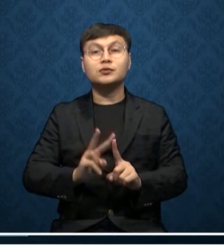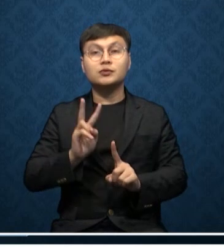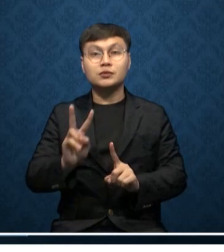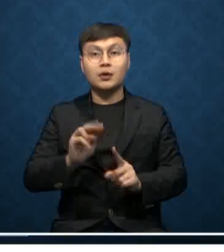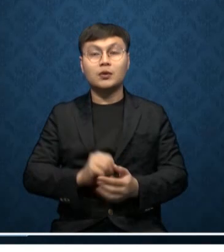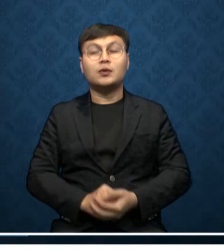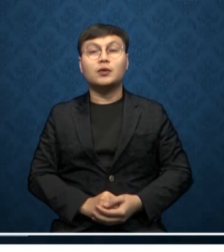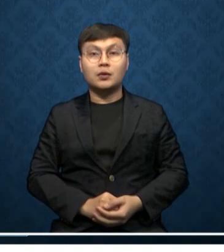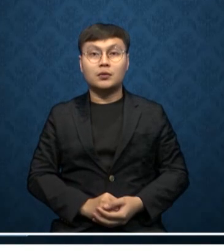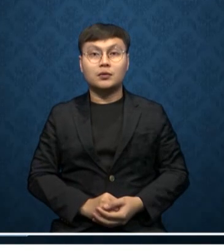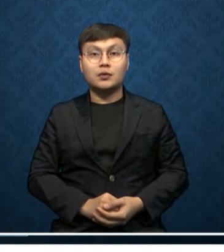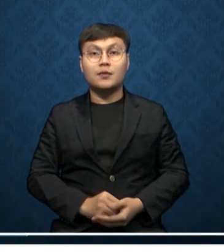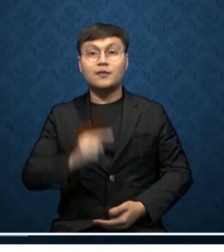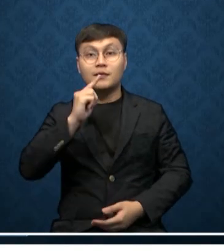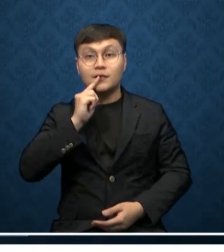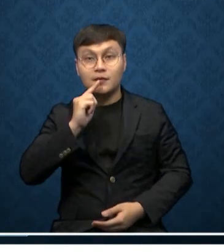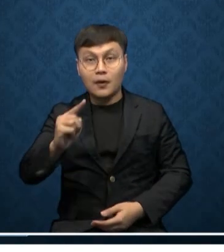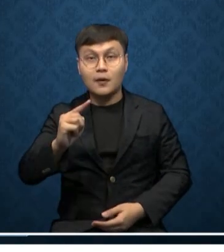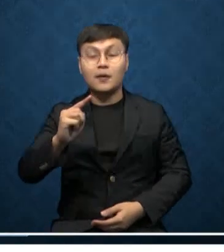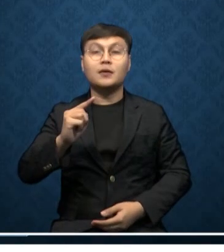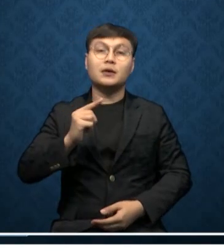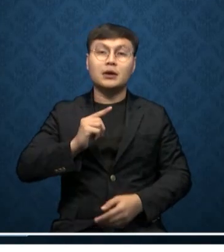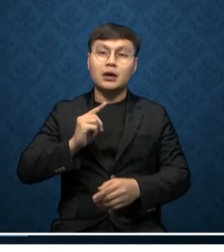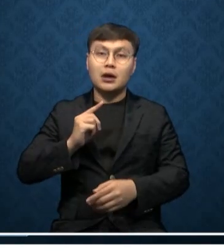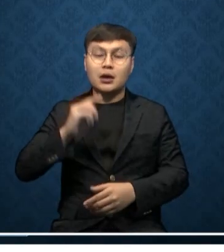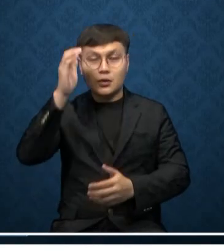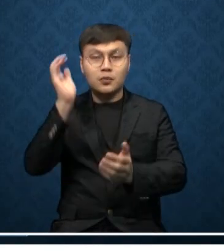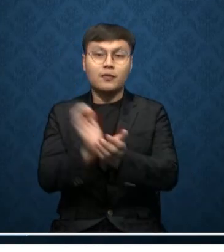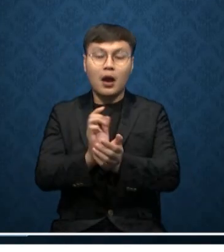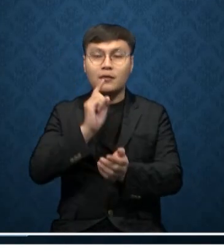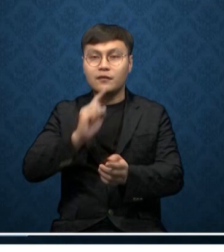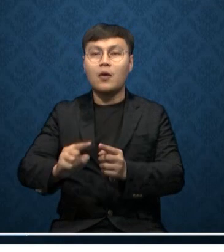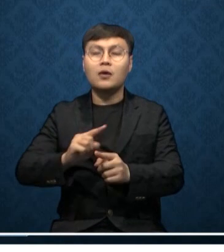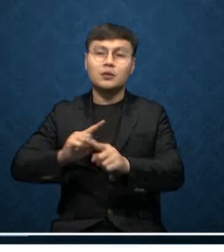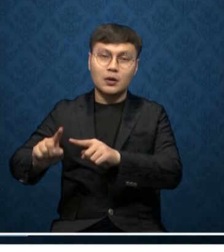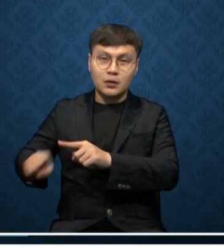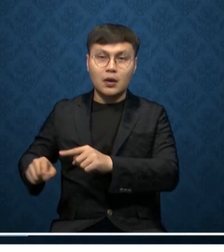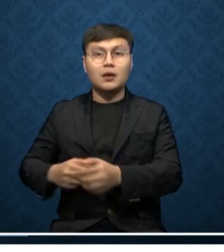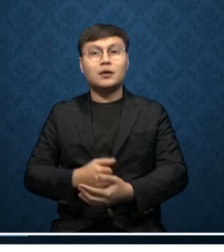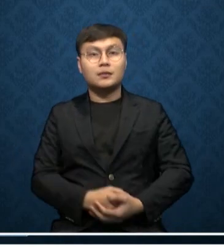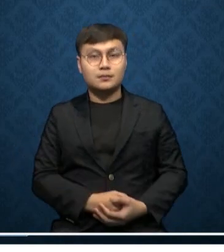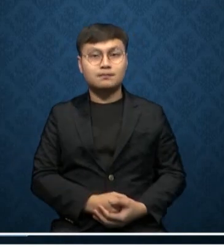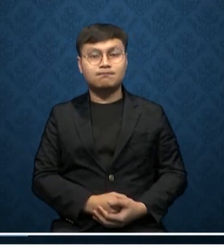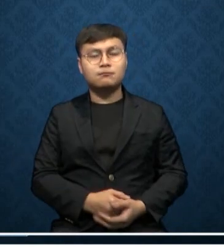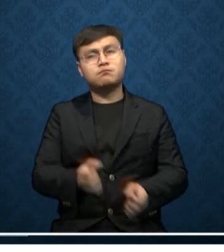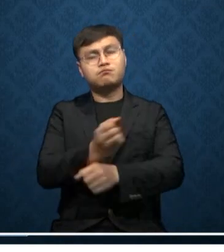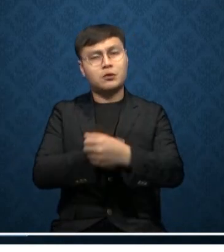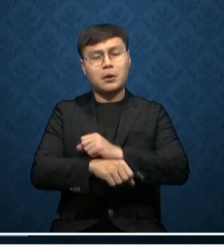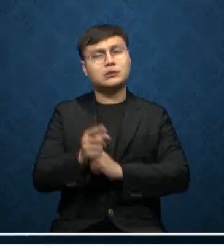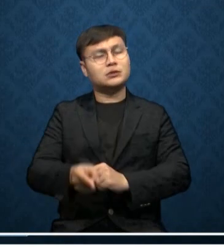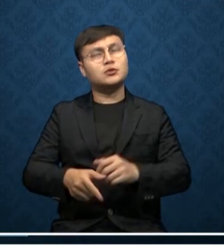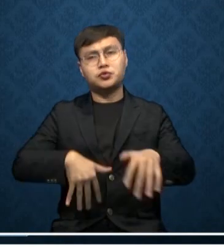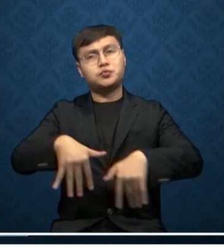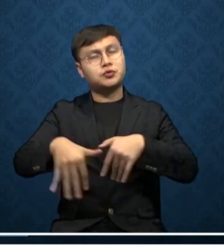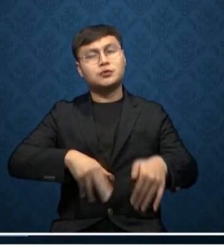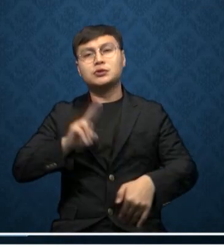การรับแจ้งความร้องทุกต่างท้องที่อันนี้ก็เดินดูเหมือนจะเดินหน้าได้ดีแต่ว่าในทางปฏิบัติประชาชนยังใช้